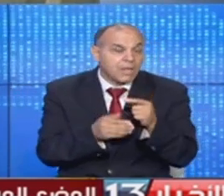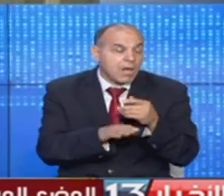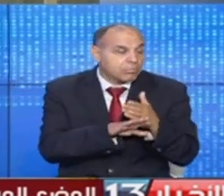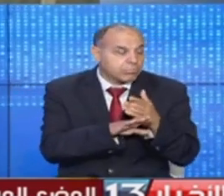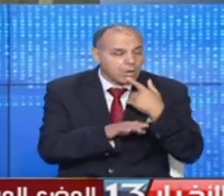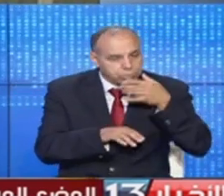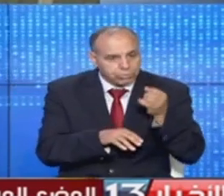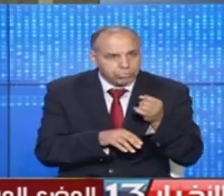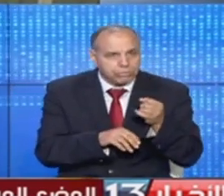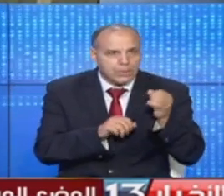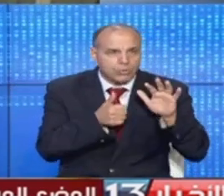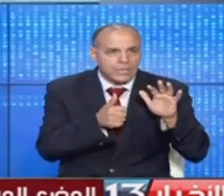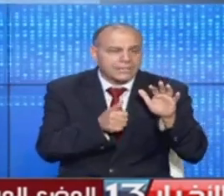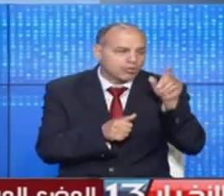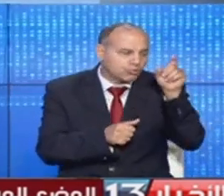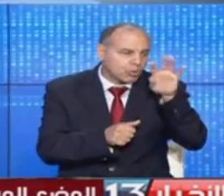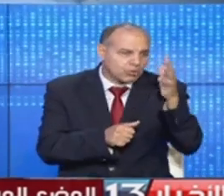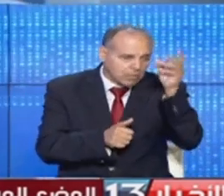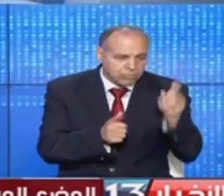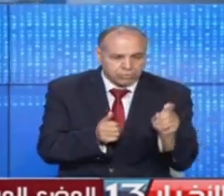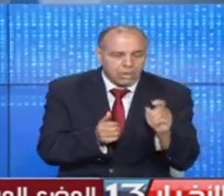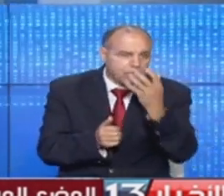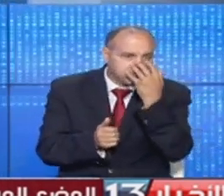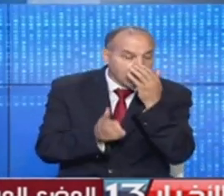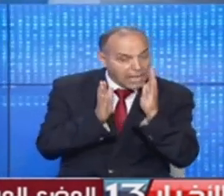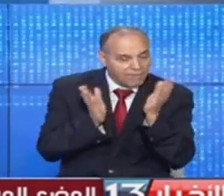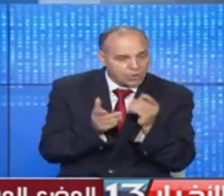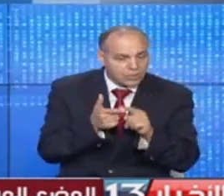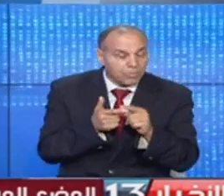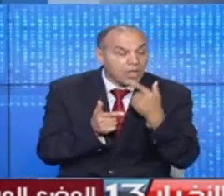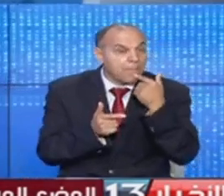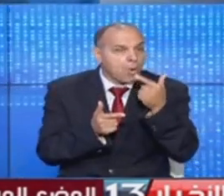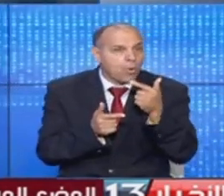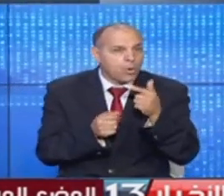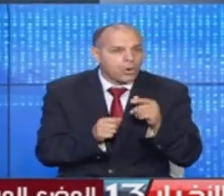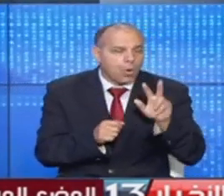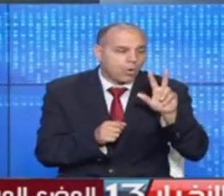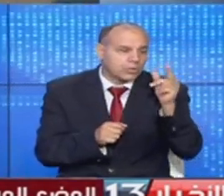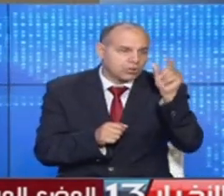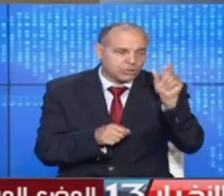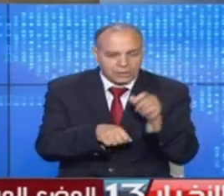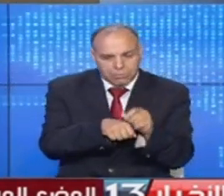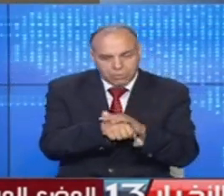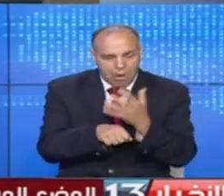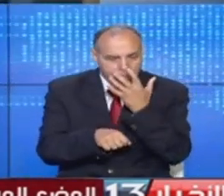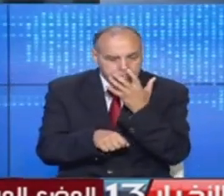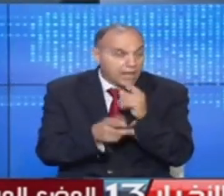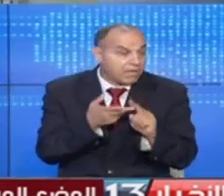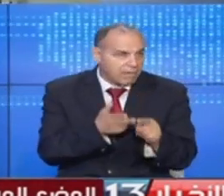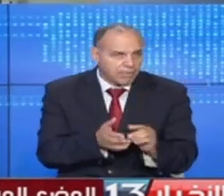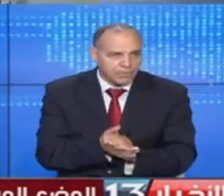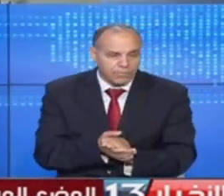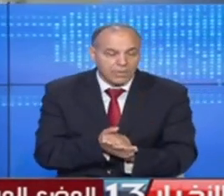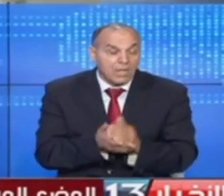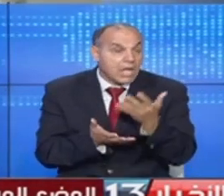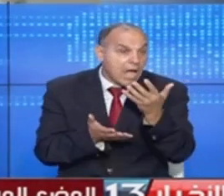التعهد بخمسه وستين م ايضا في اقسام العنايه المركزه كما يخضع واحد وثلاثون مصابا لل تنفس الاصطناعي